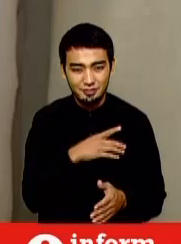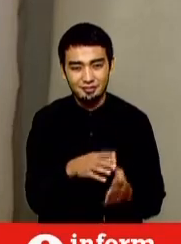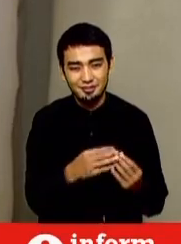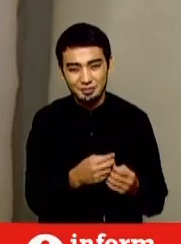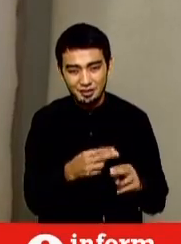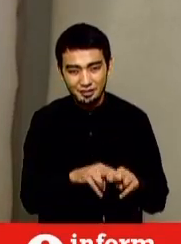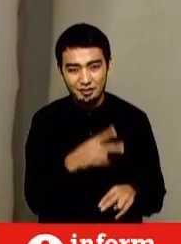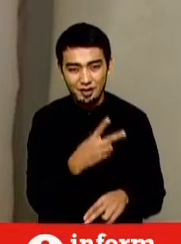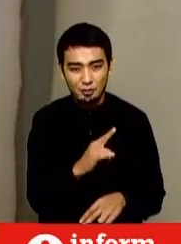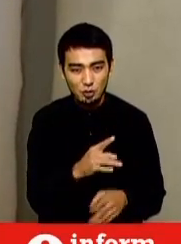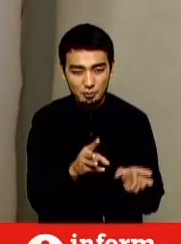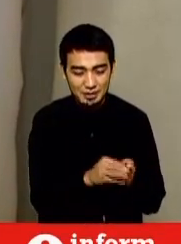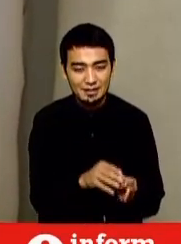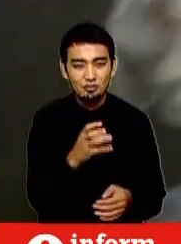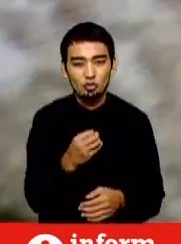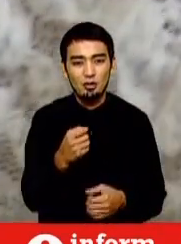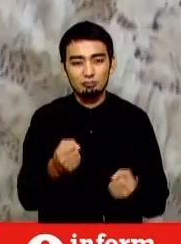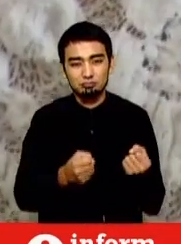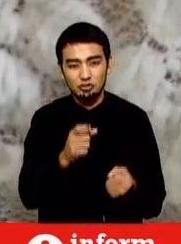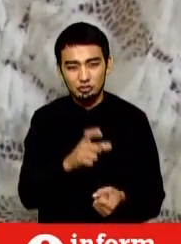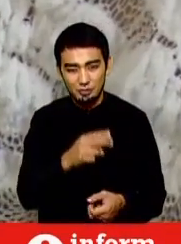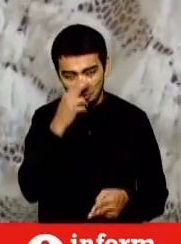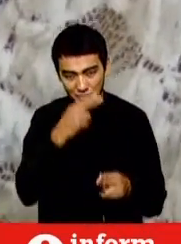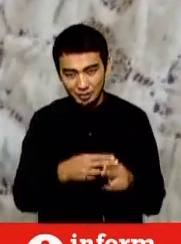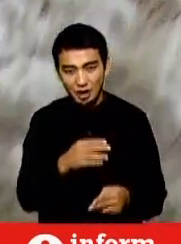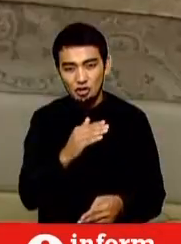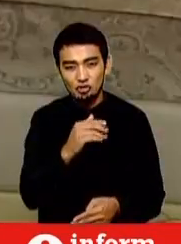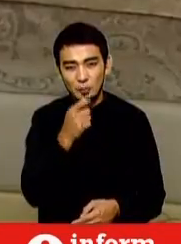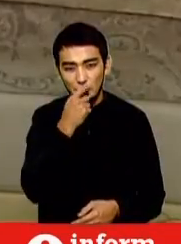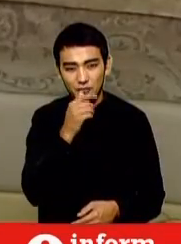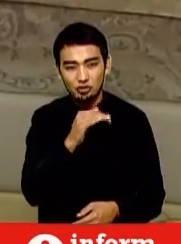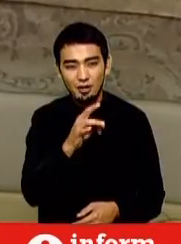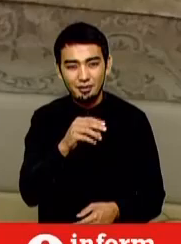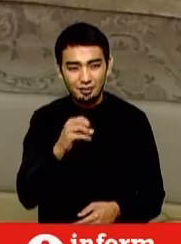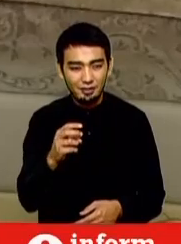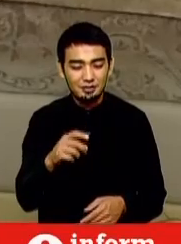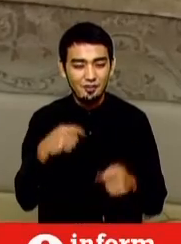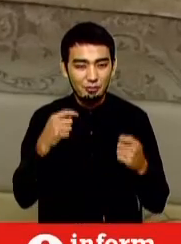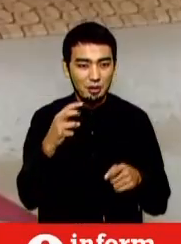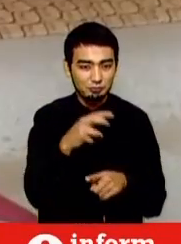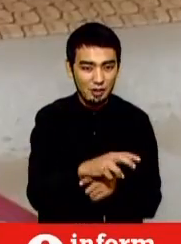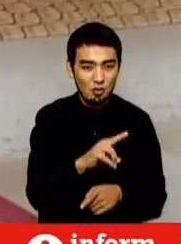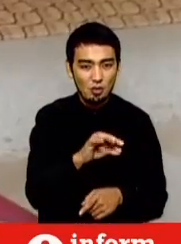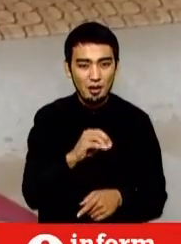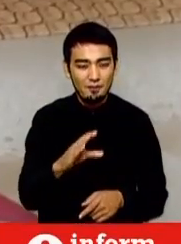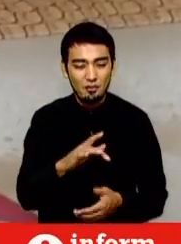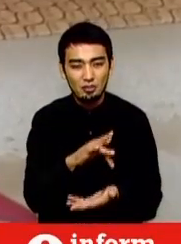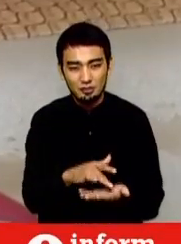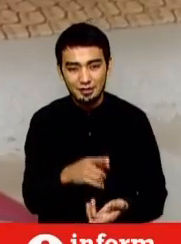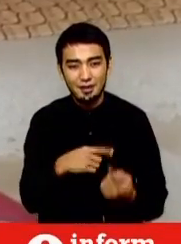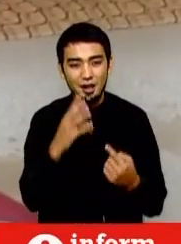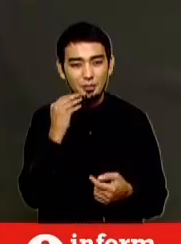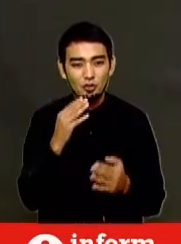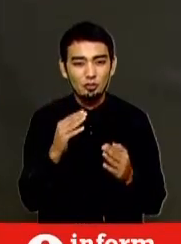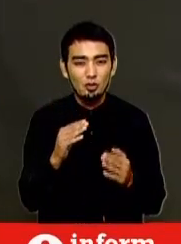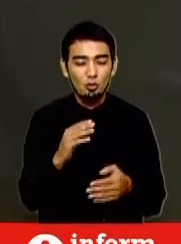екі баласымен және көлік рөлінде болған інісімен Жаркенттен Қонаев қаласына тойға келіп, одан кейін Алматыдағы қызының үйіне барып қайтып келе жатқан